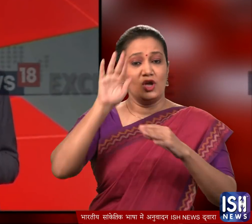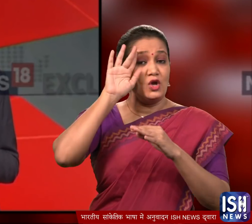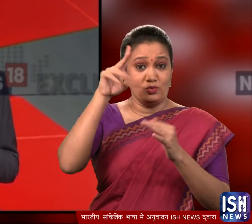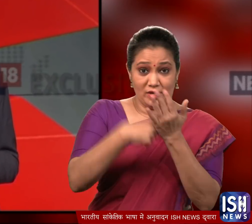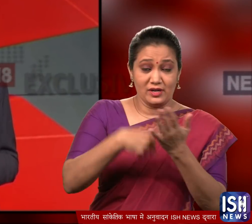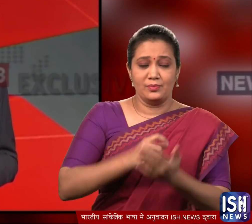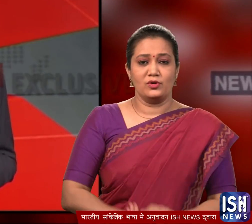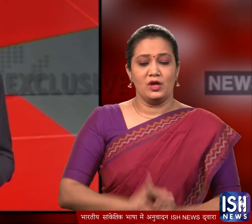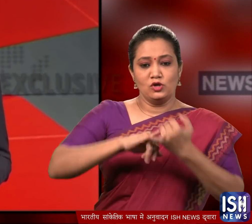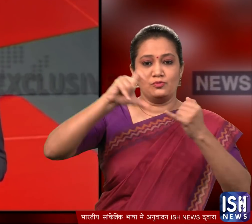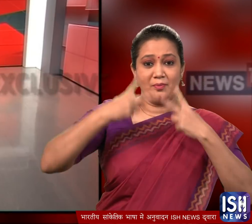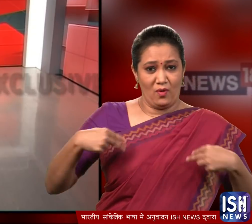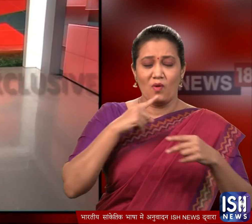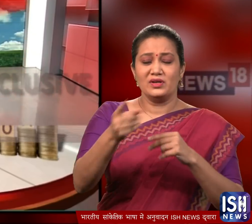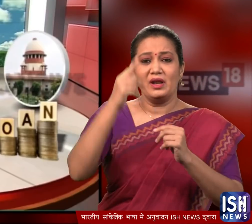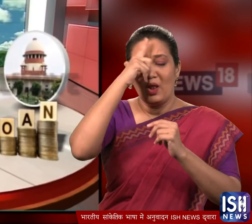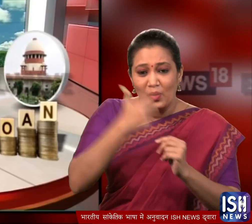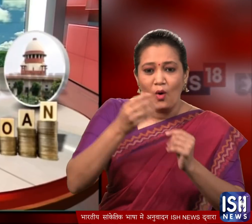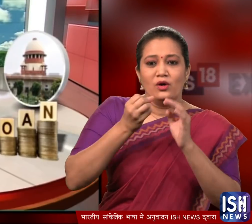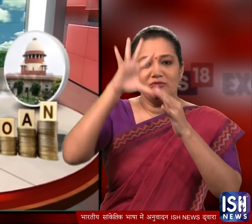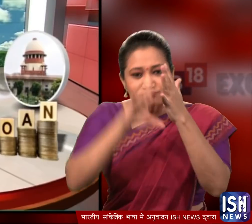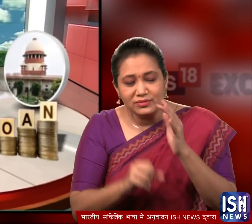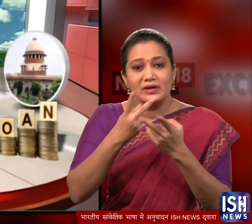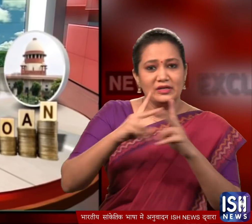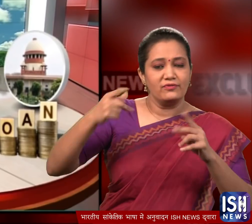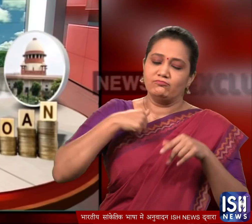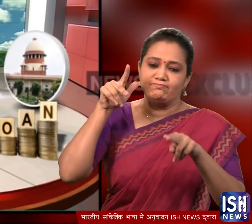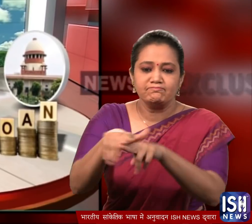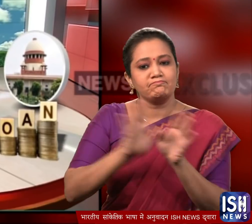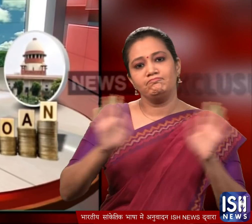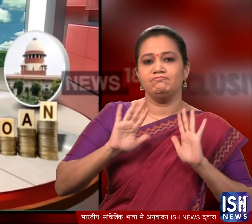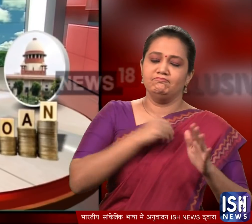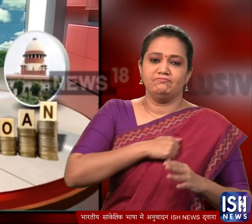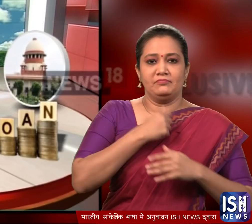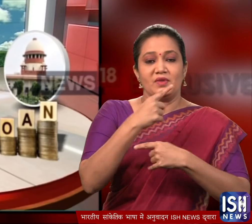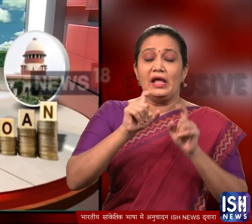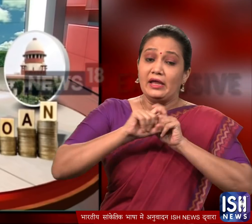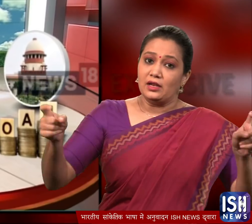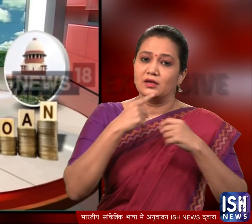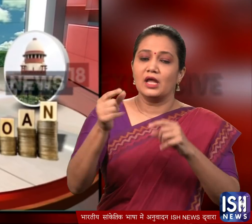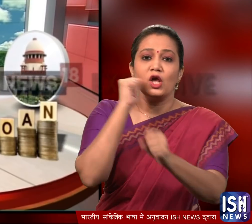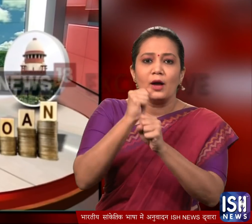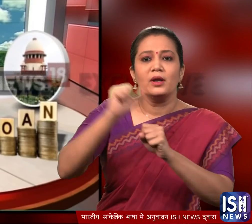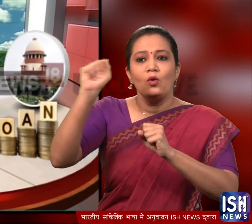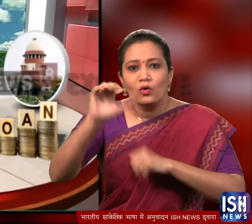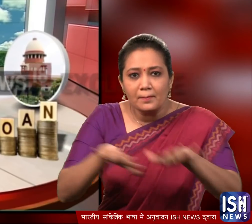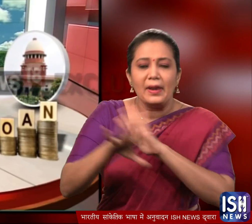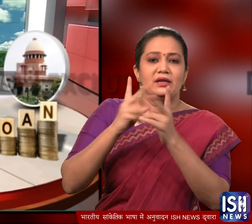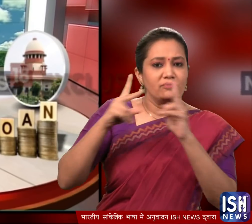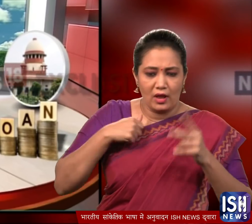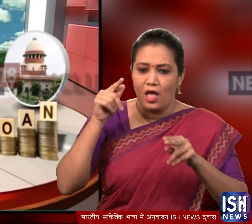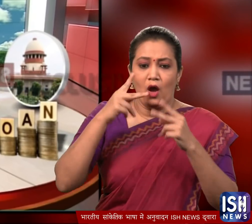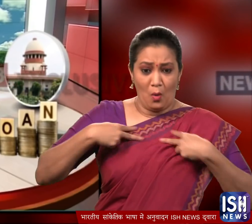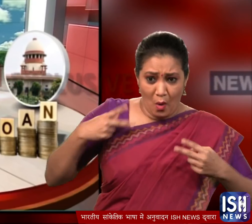न्यूज़ 18 के एहतशाम खान की रिपोर्ट है कि सुप्रीम कोर्ट ने लोन मॉरेटोरियम के मामले में दखल देने से इनकार कर दिया और साफ कहा कि सरकार की नीति में